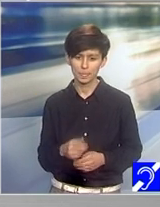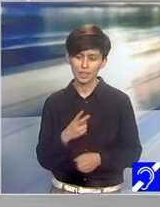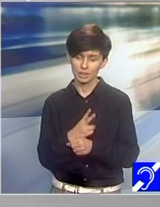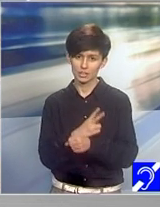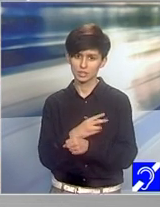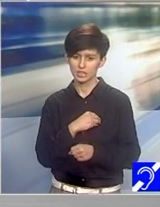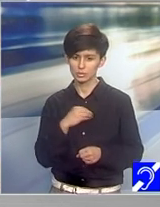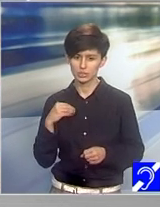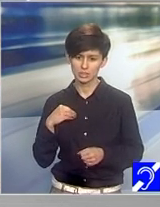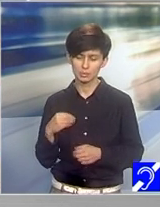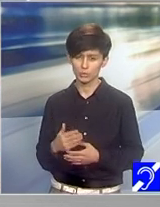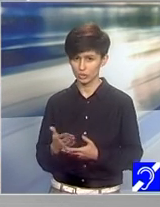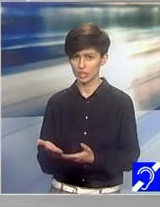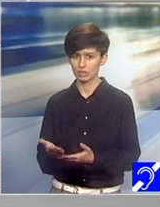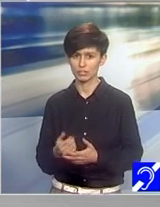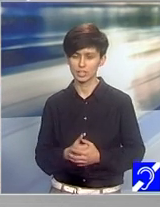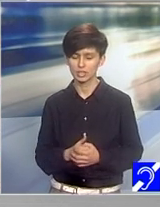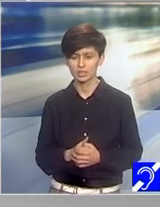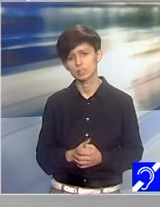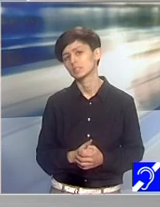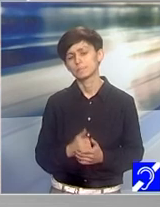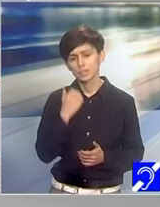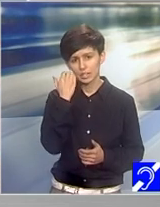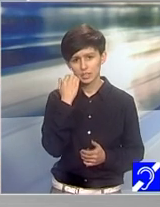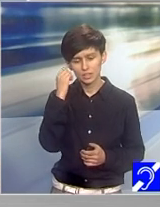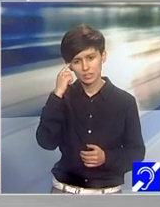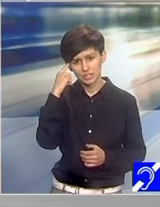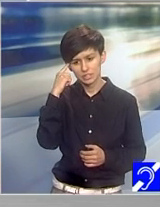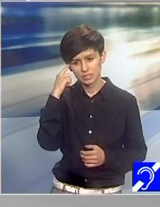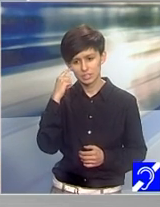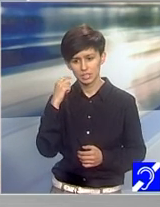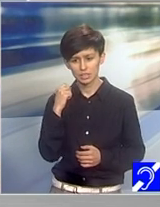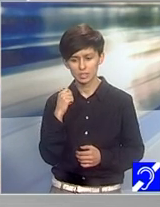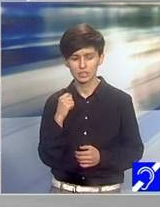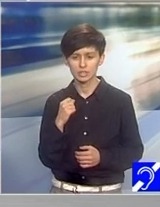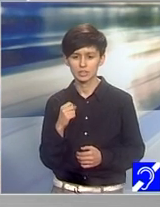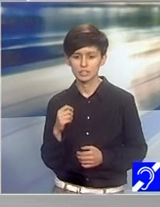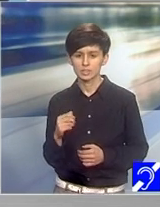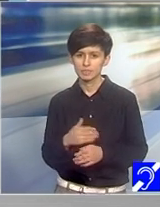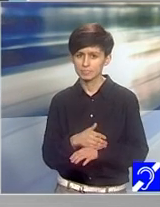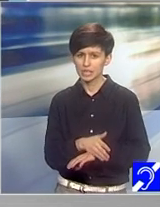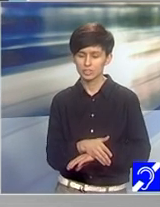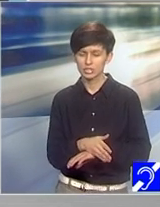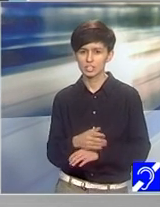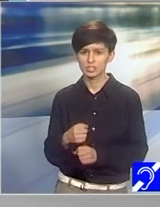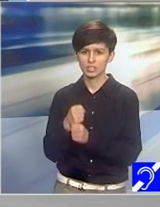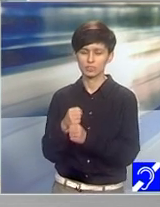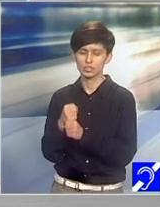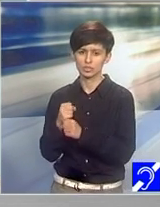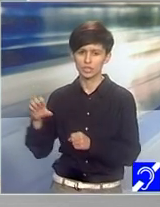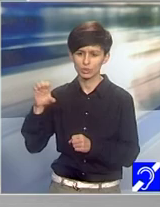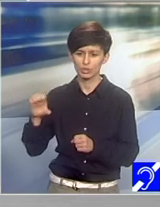vreau să mai întreb și tot din comunitatea europeană. Dacă v-ați gândit să consultați pe cineva pentru să accesați fondurile europene, pentru că sunt